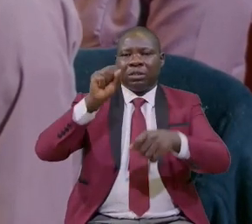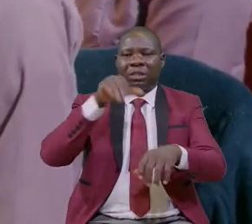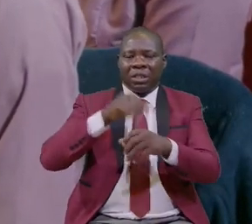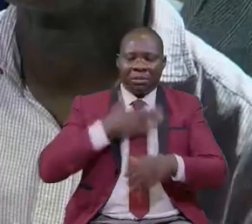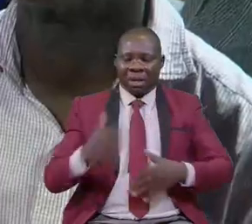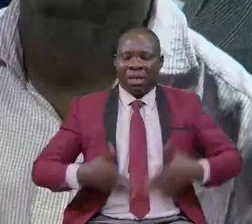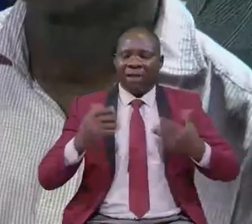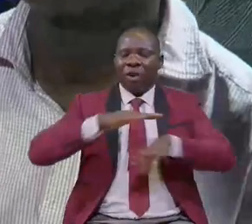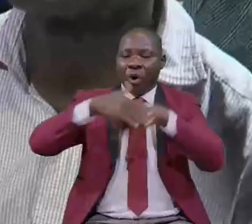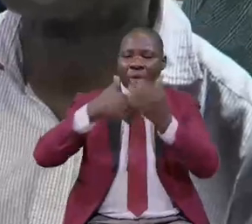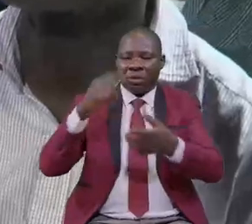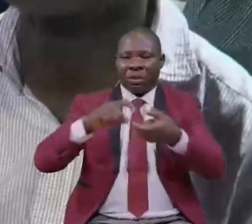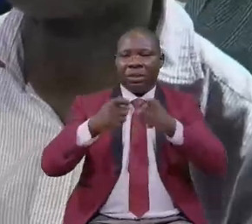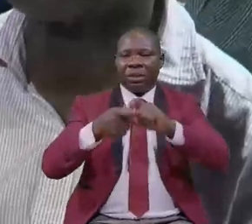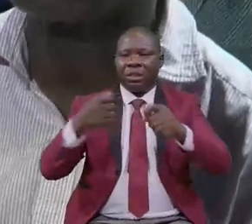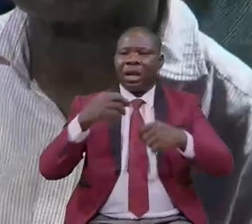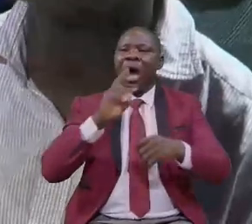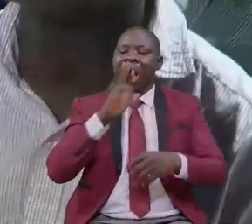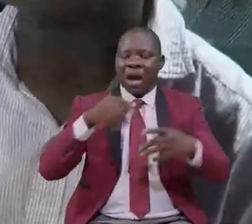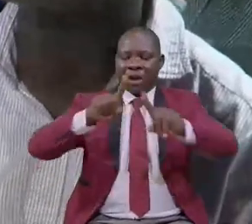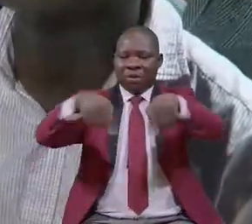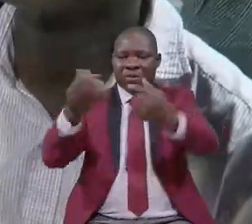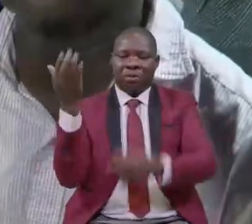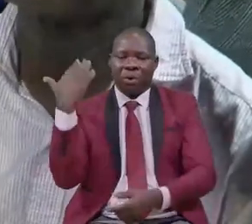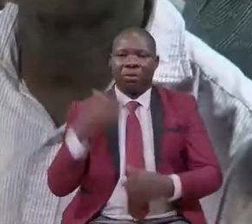les chaînes sont ôtées.